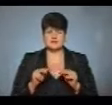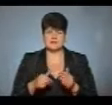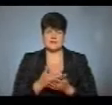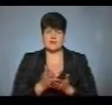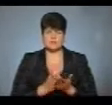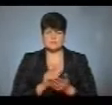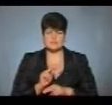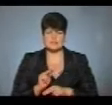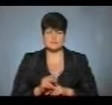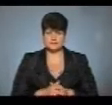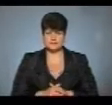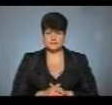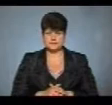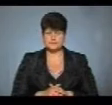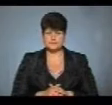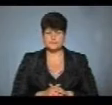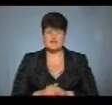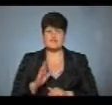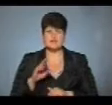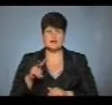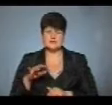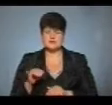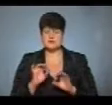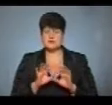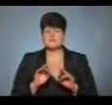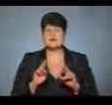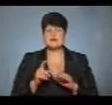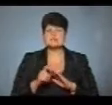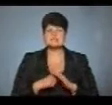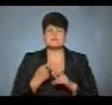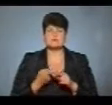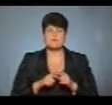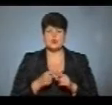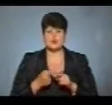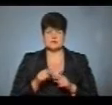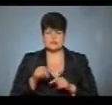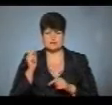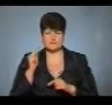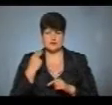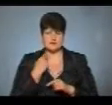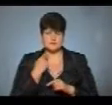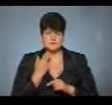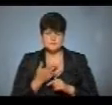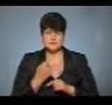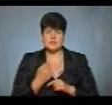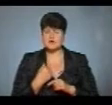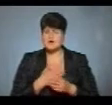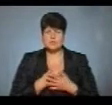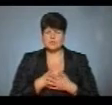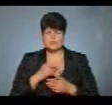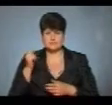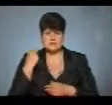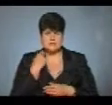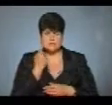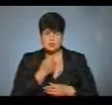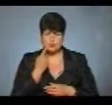навичок. Владислав Суровий розповів, як дізнався про цей англомовний табір. Я дуже люблю вивчати англійську мову. Коли в